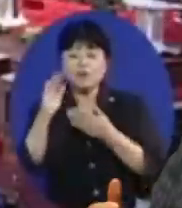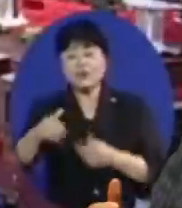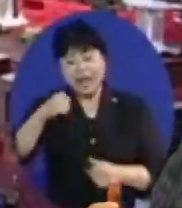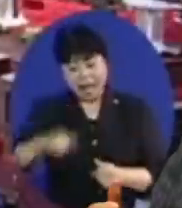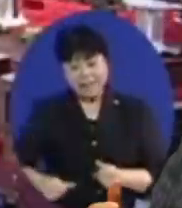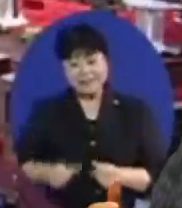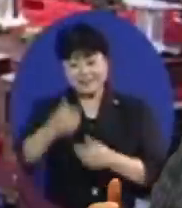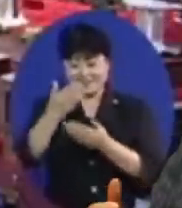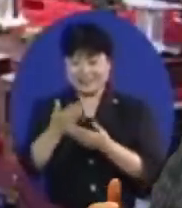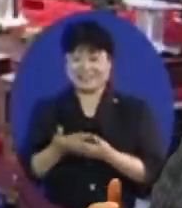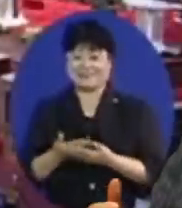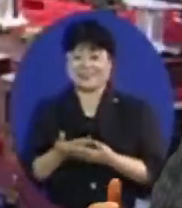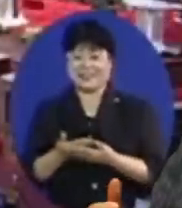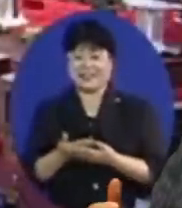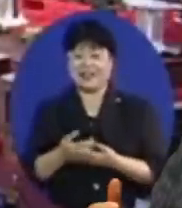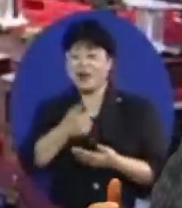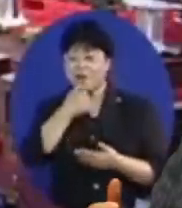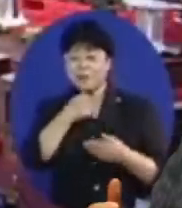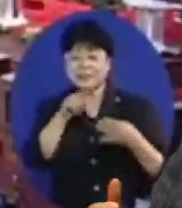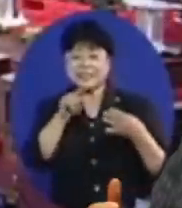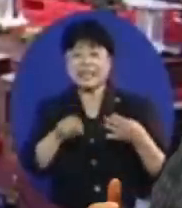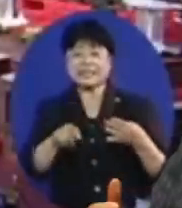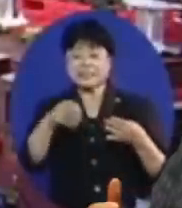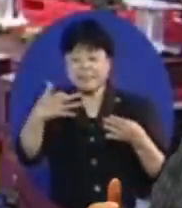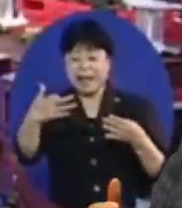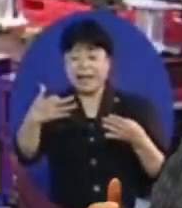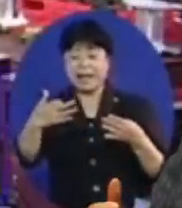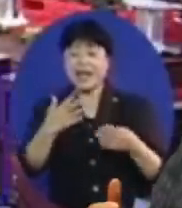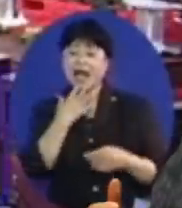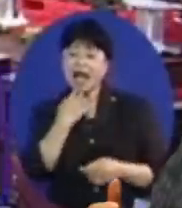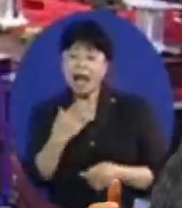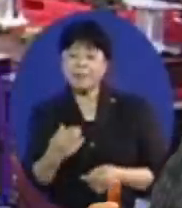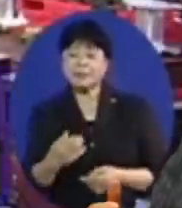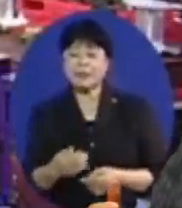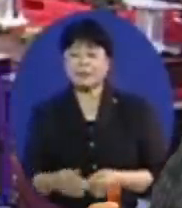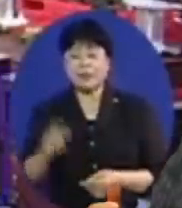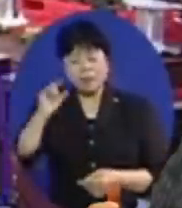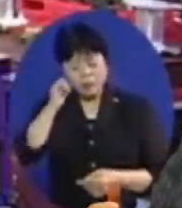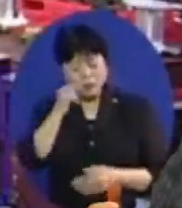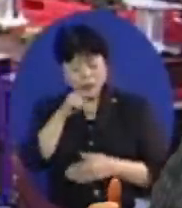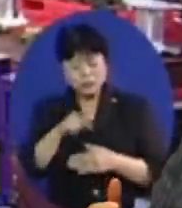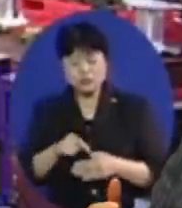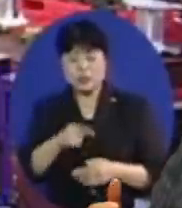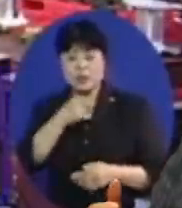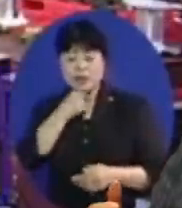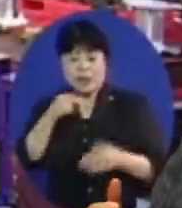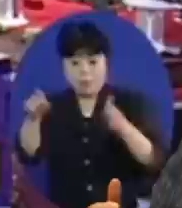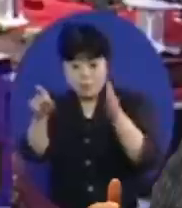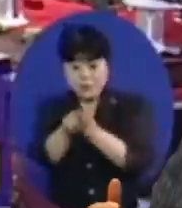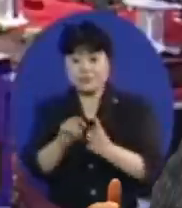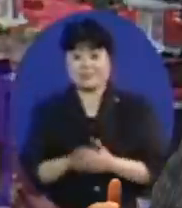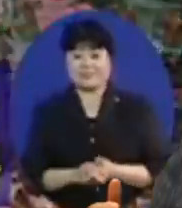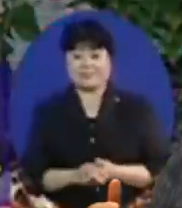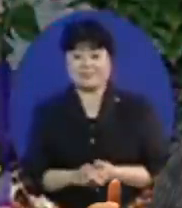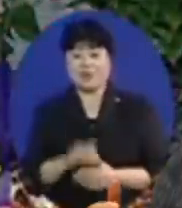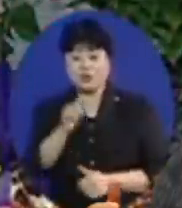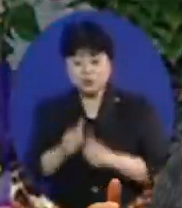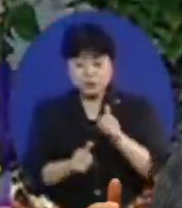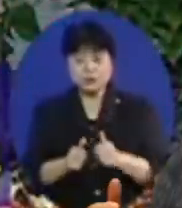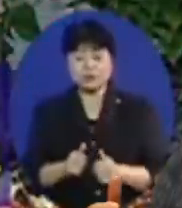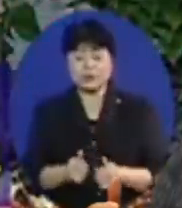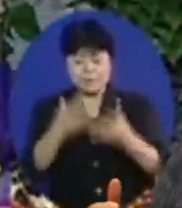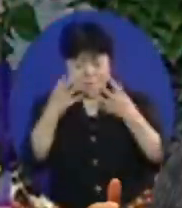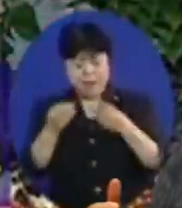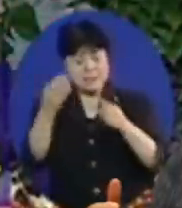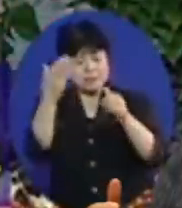아들을 얻었습니다. 로마서 4장 18절로 20절에 아브라함이 바랄 수 없는 중에 바라고 믿었으니 이는 내 후손이 이와 같으리라